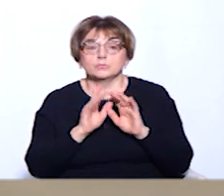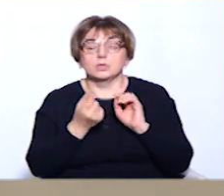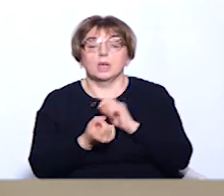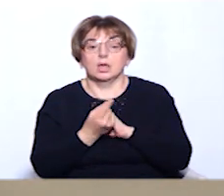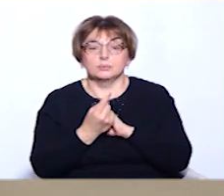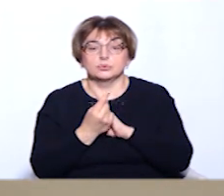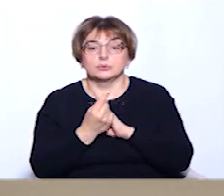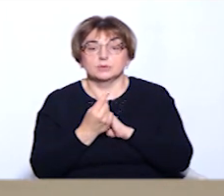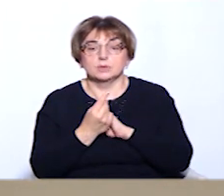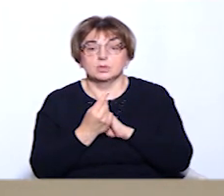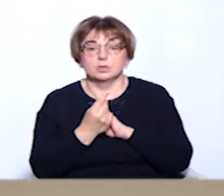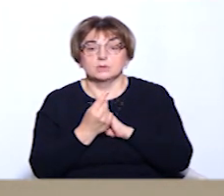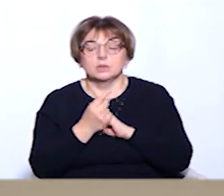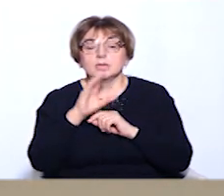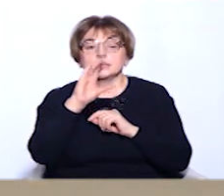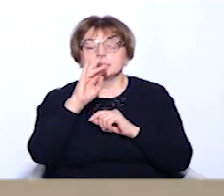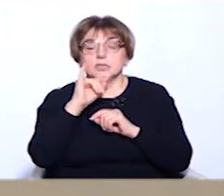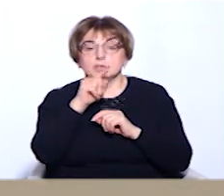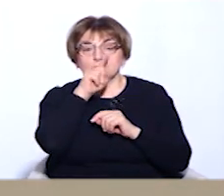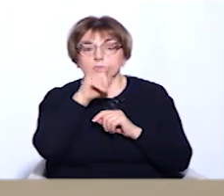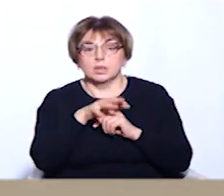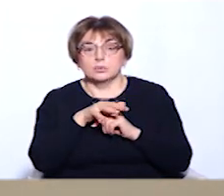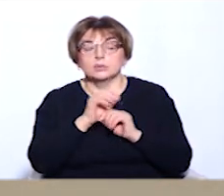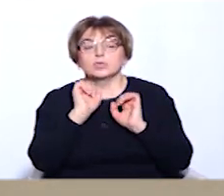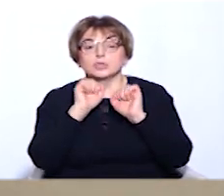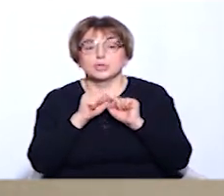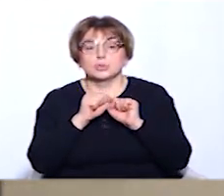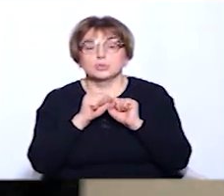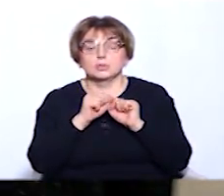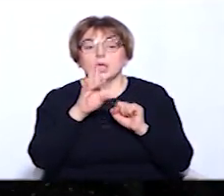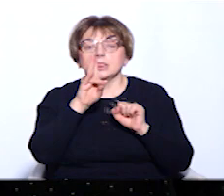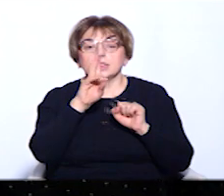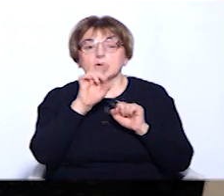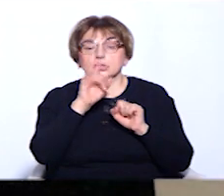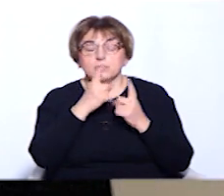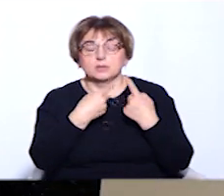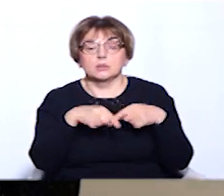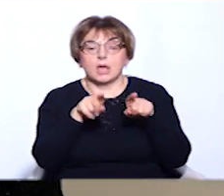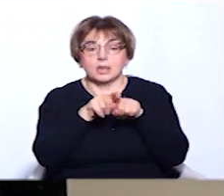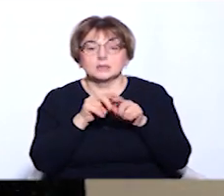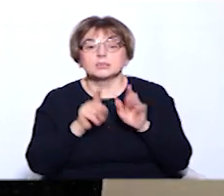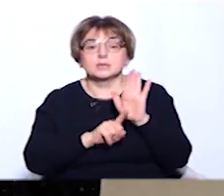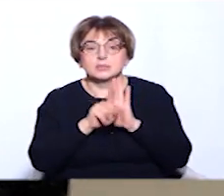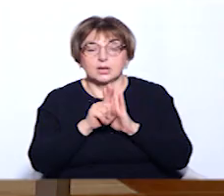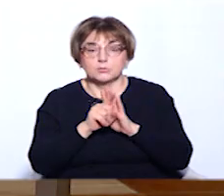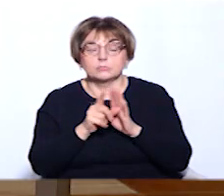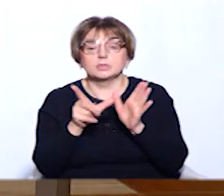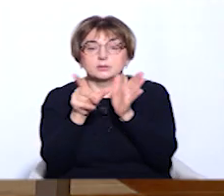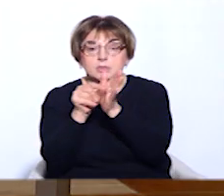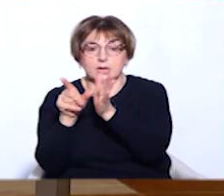აღმოჩნდა, რომ სილიციუმის ატომს შეუძლია ნახშირბადის ანალოგიურად წარმოქმნას